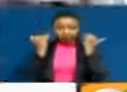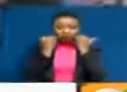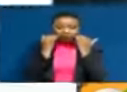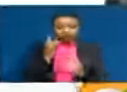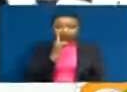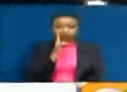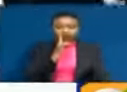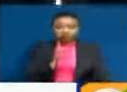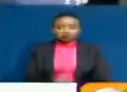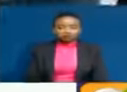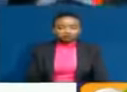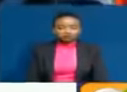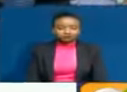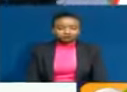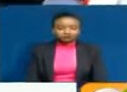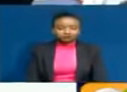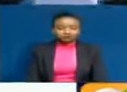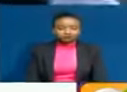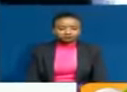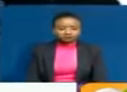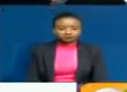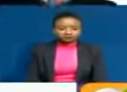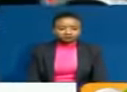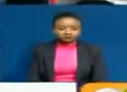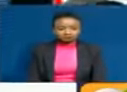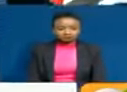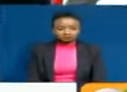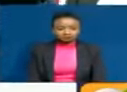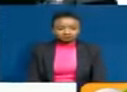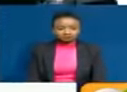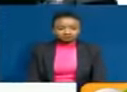Francis Mtalaki, Renga, yes, Citizen.